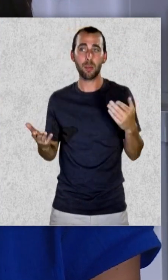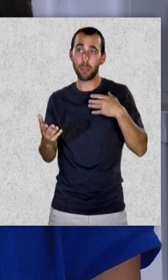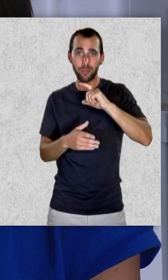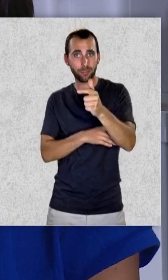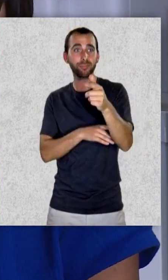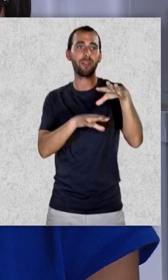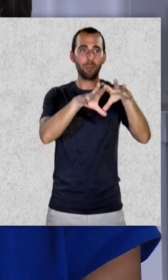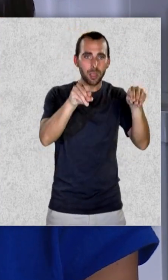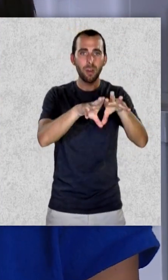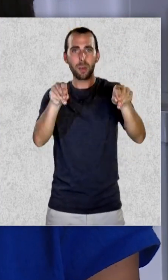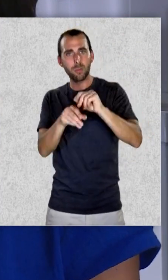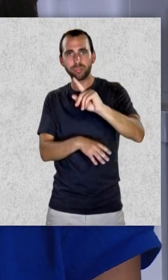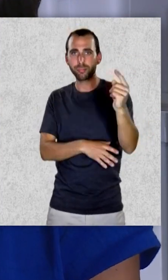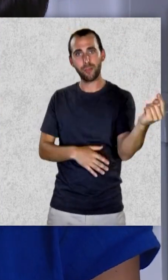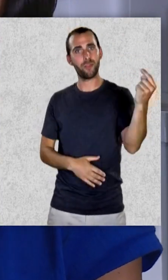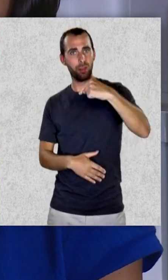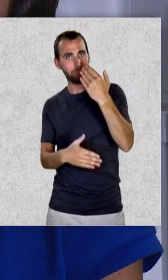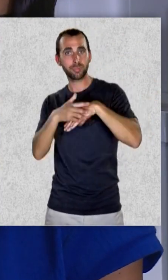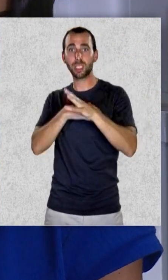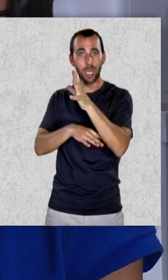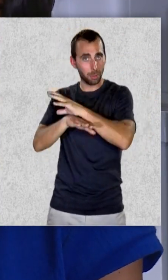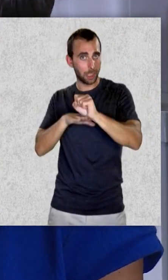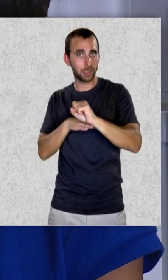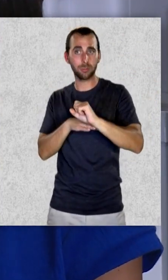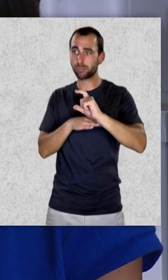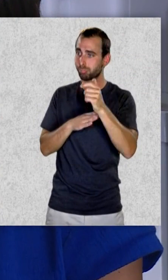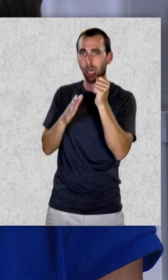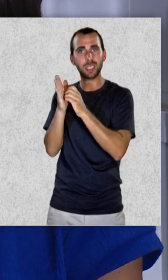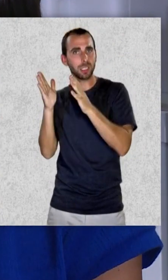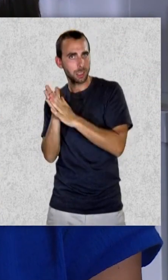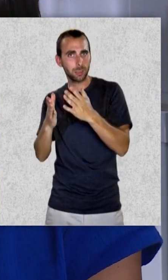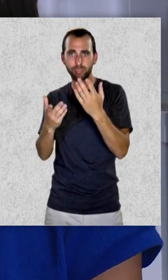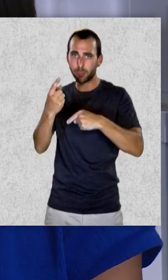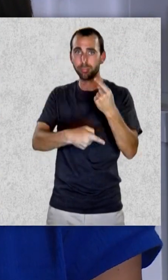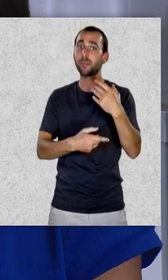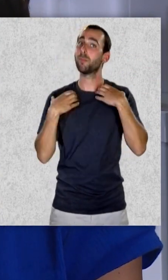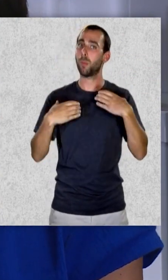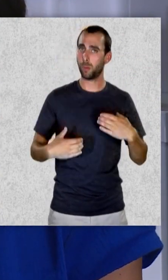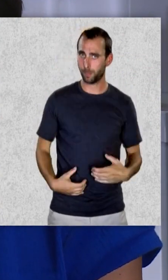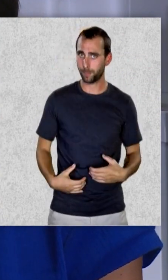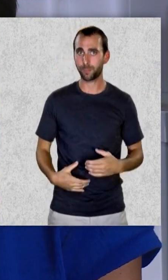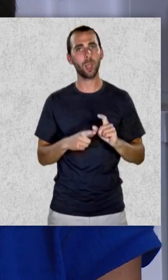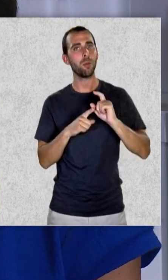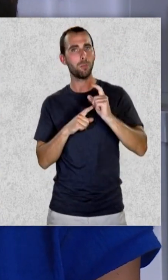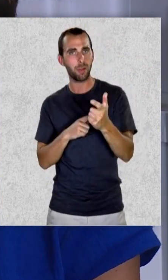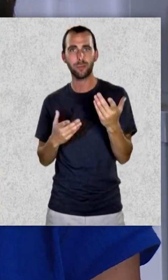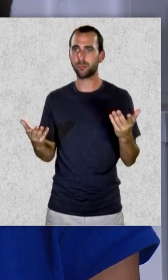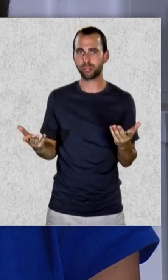viennent au local, à l'APS pour y adhérer. Et ensuite, notre association